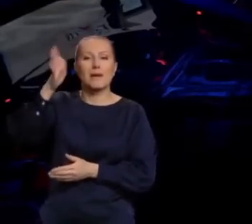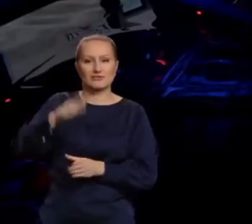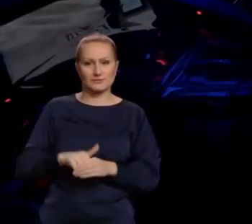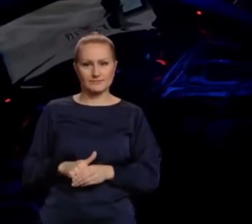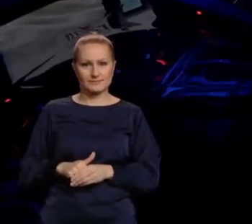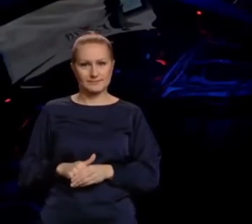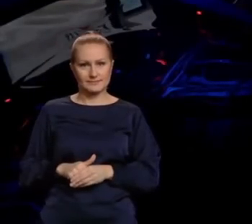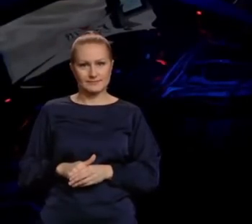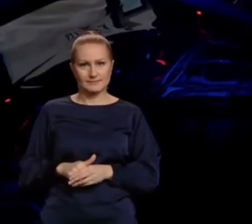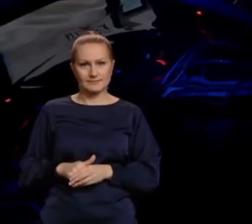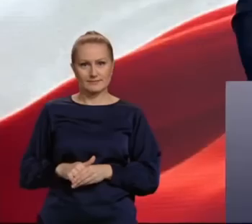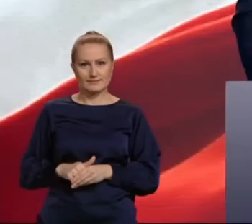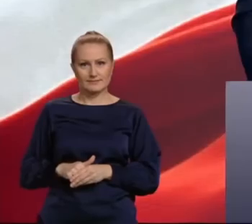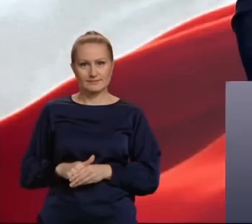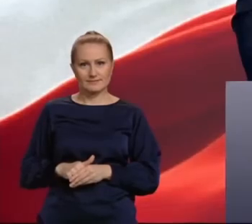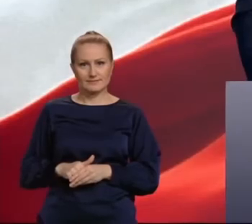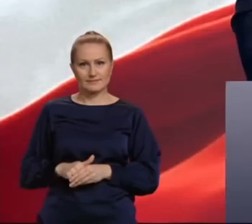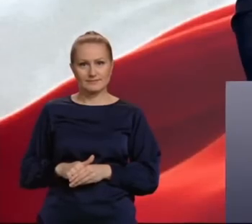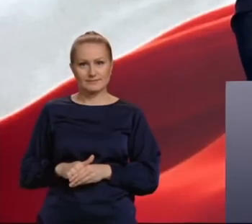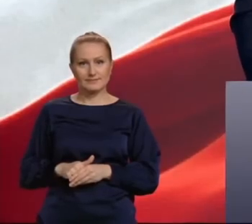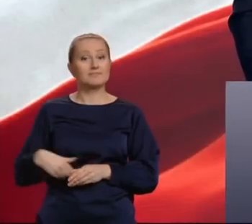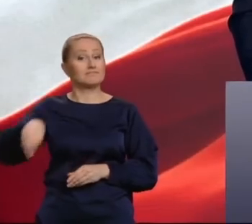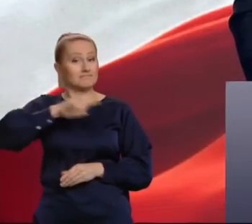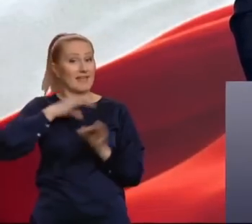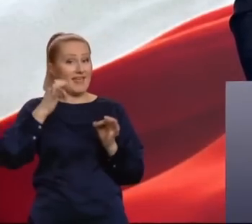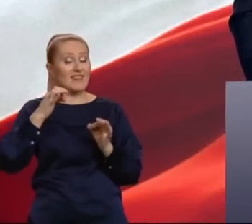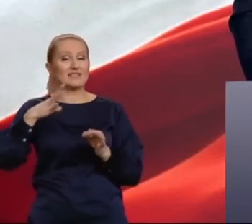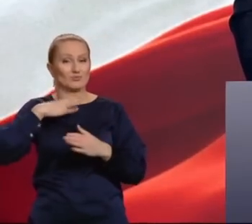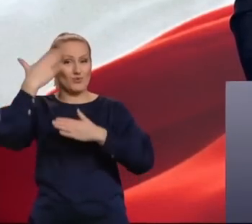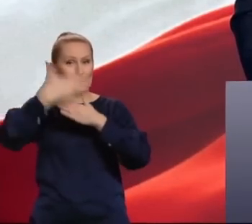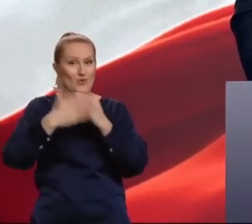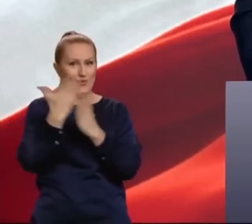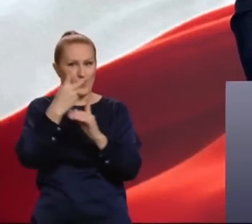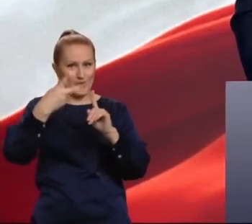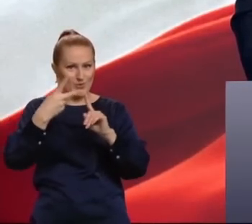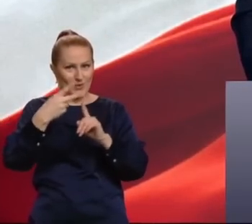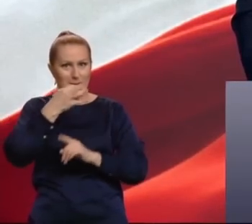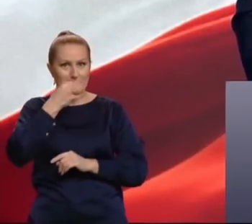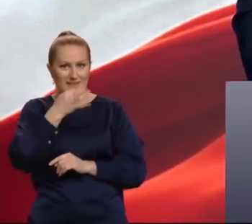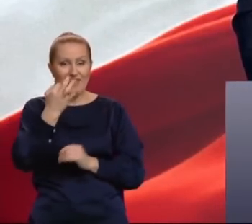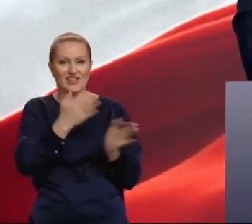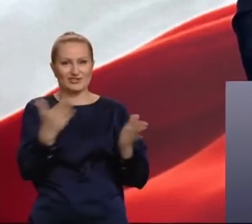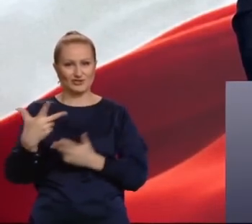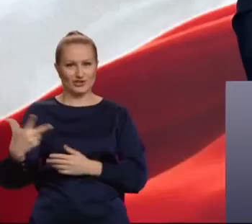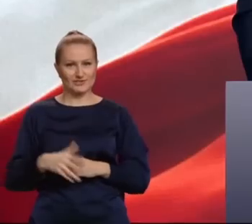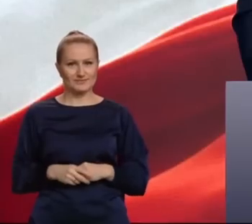Na dupę żadną. I w tym miejscu zakończyliśmy drugą rundę pytań. Przed nami runda trzecia.